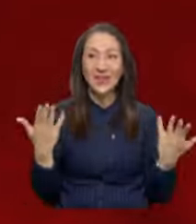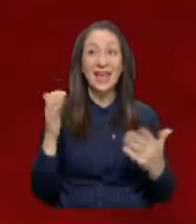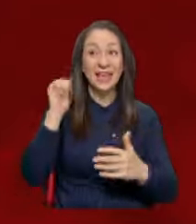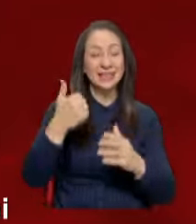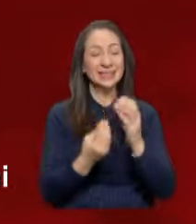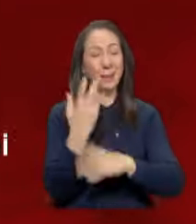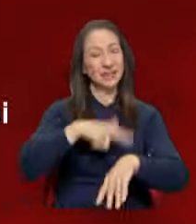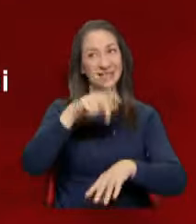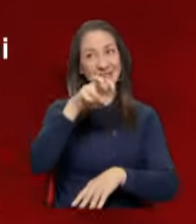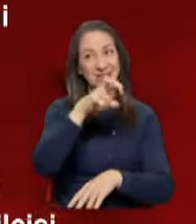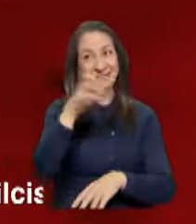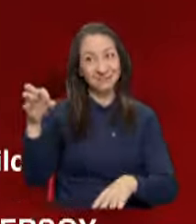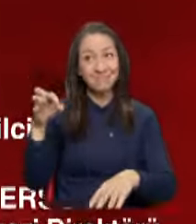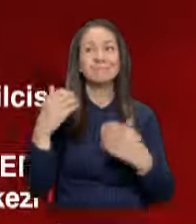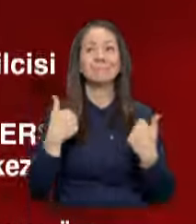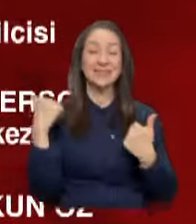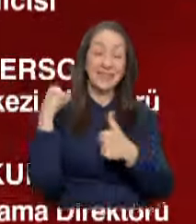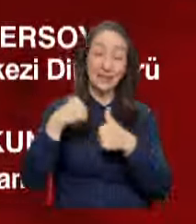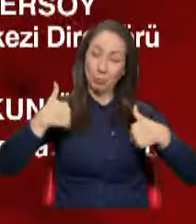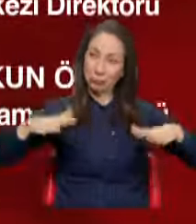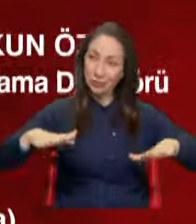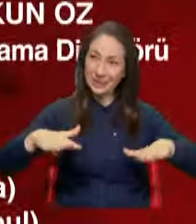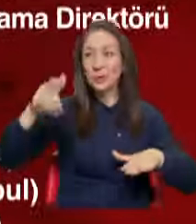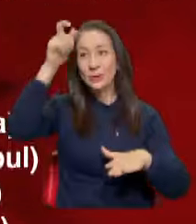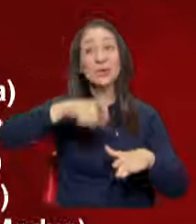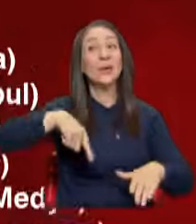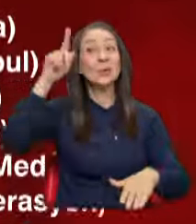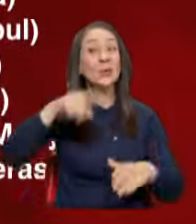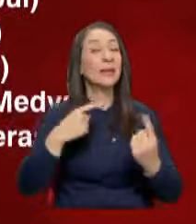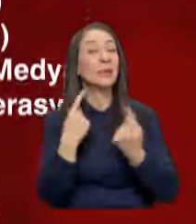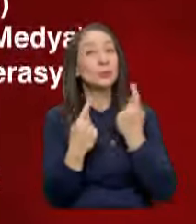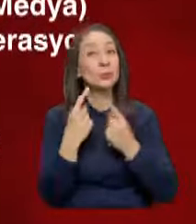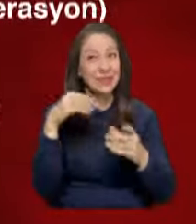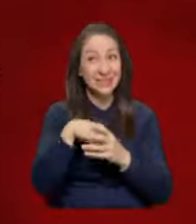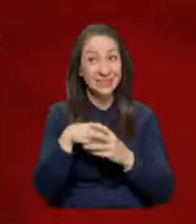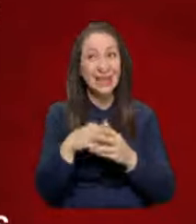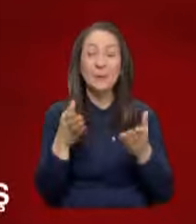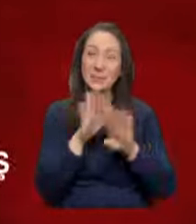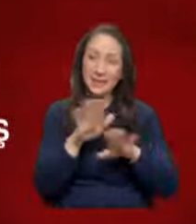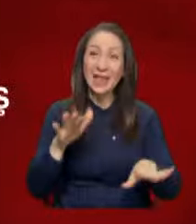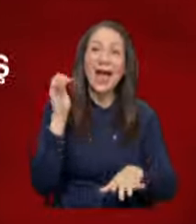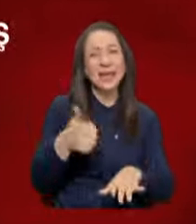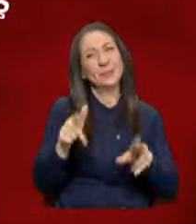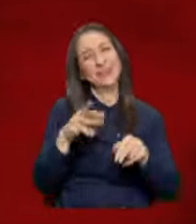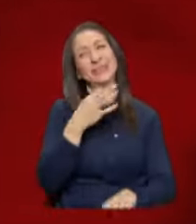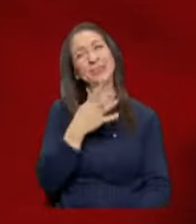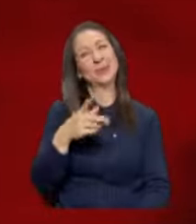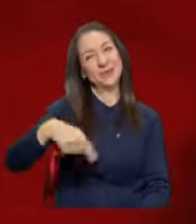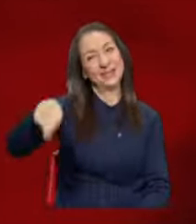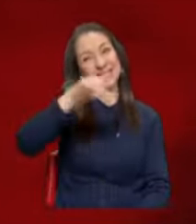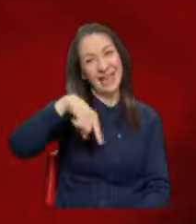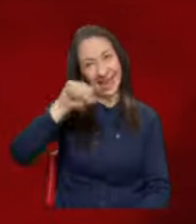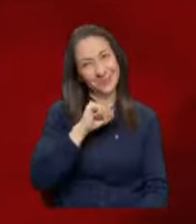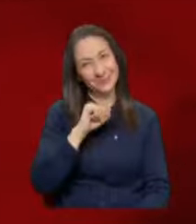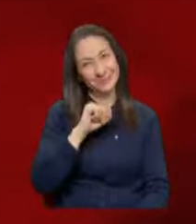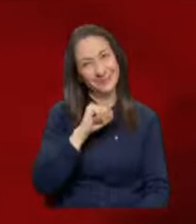yarın saatler 8i gösterdiğinde Biz yeniden burada olacağız Türkiye'nin gündemini konuşabilmek için kapatırken Her zamanki gibi teşekkürümüzü de